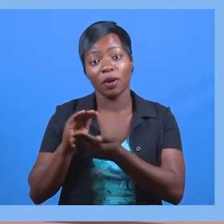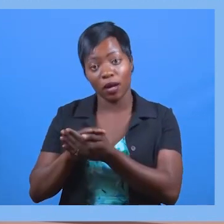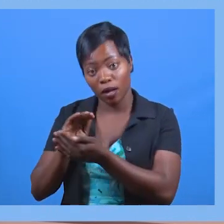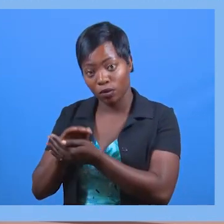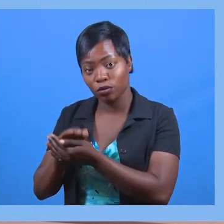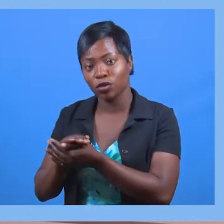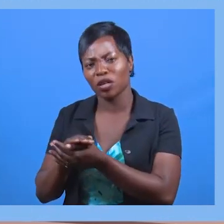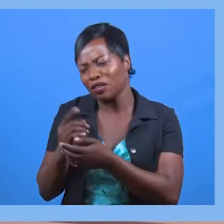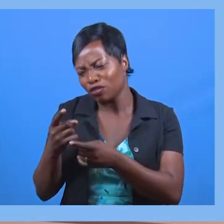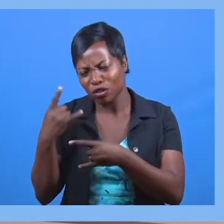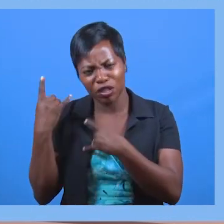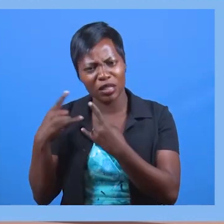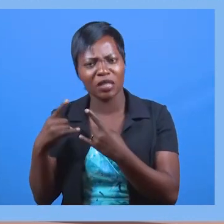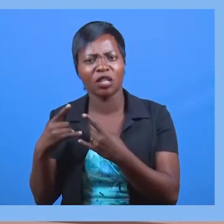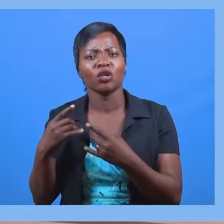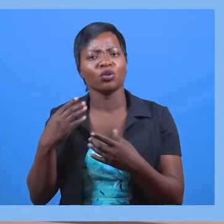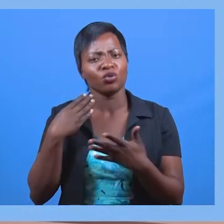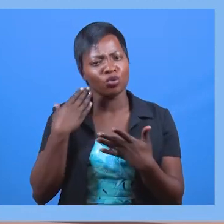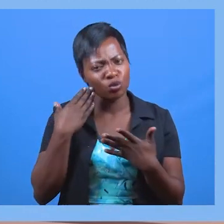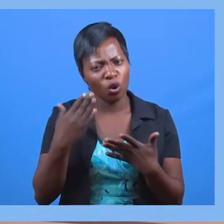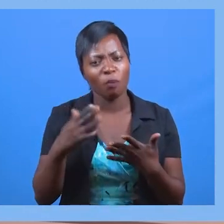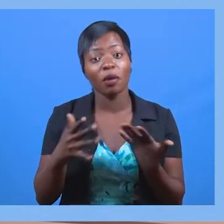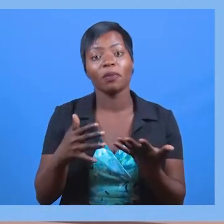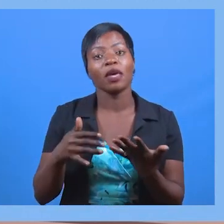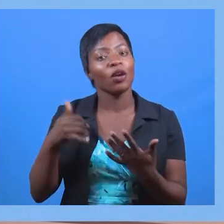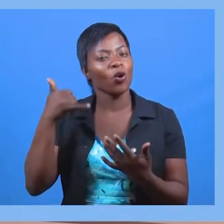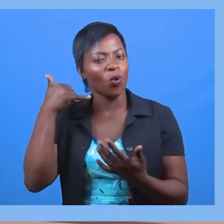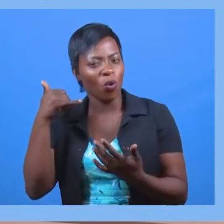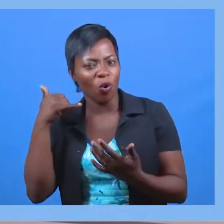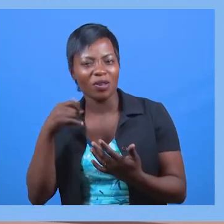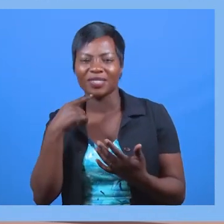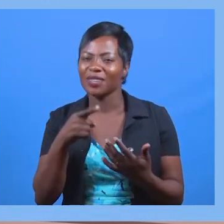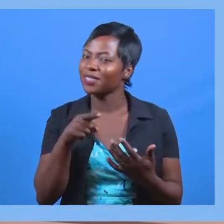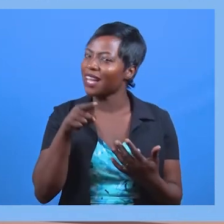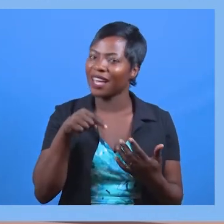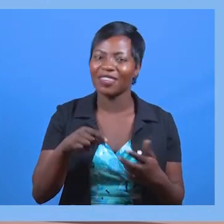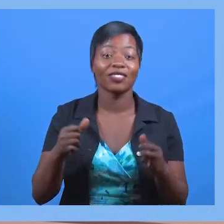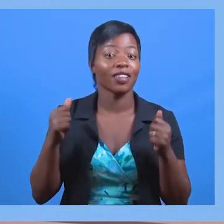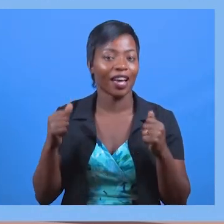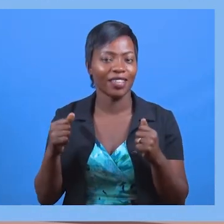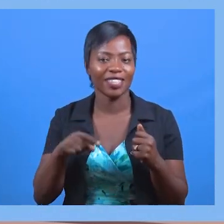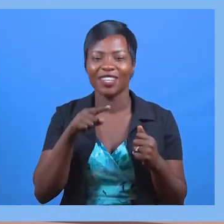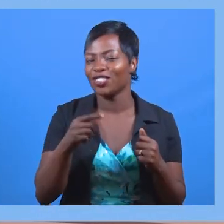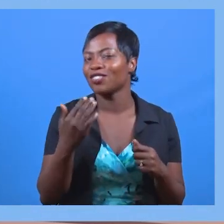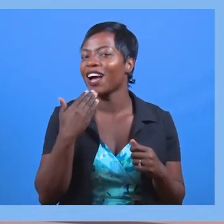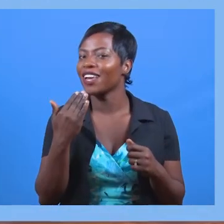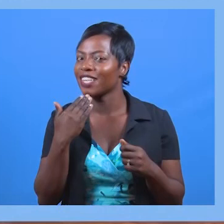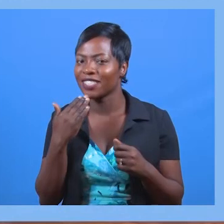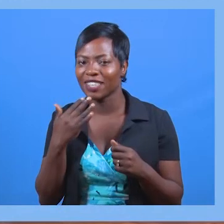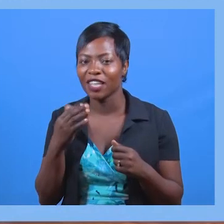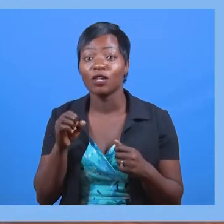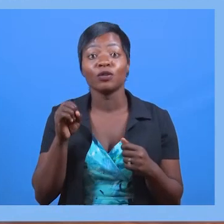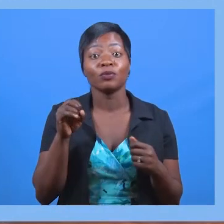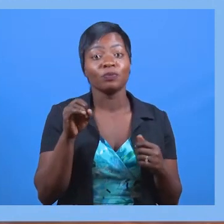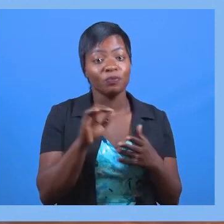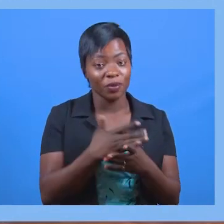izvi, imimi mutiridzire nhare kana kutinyorera kuti izvi zvakaoma mutsika dzedu, izvi zvakanaka mutsika dzedu, nekuti